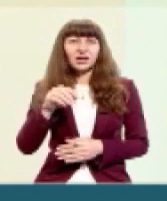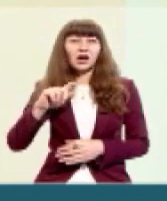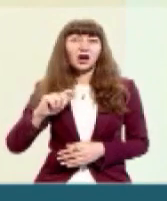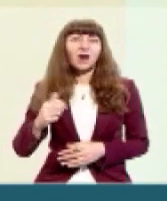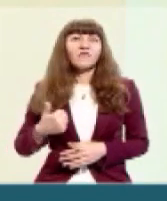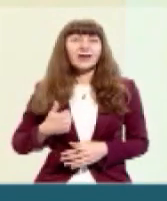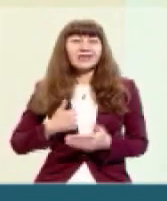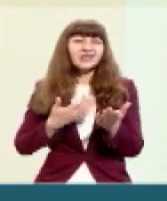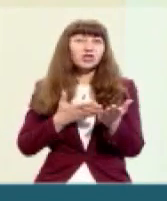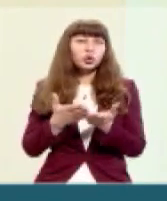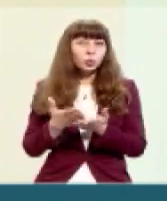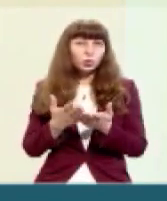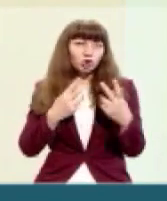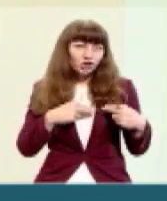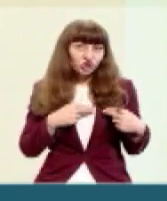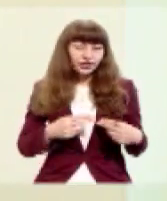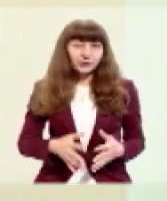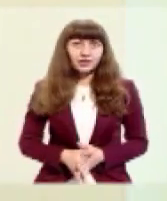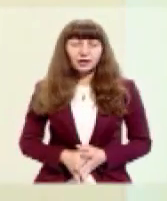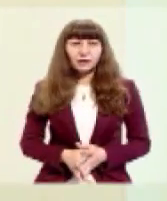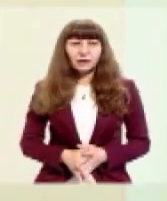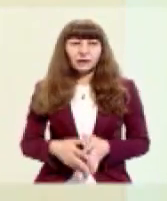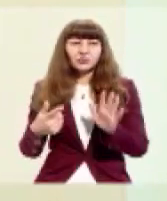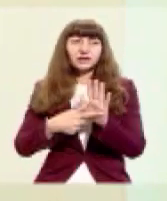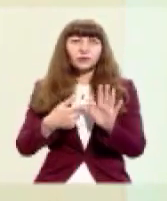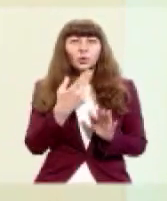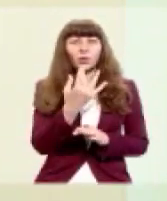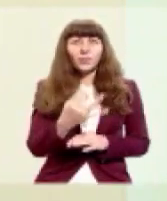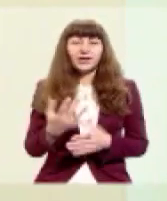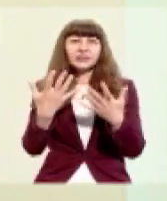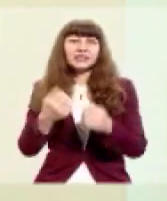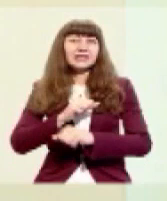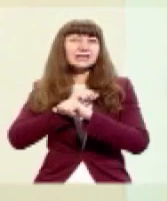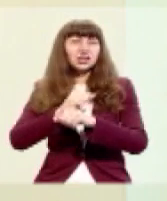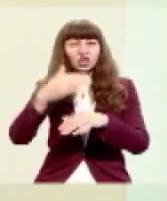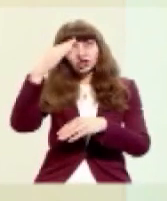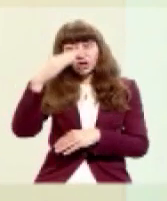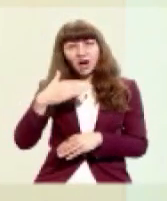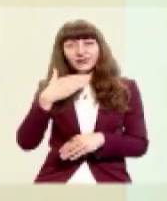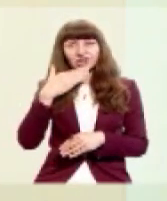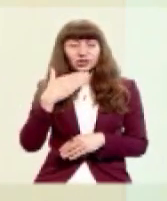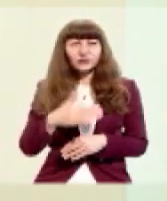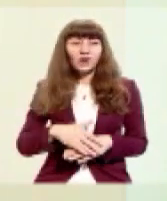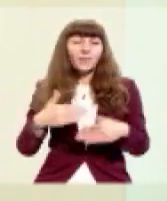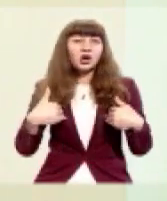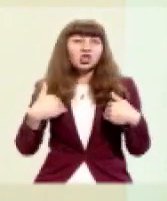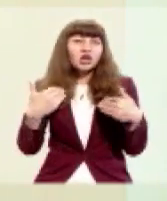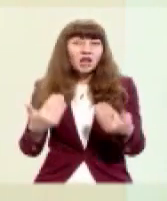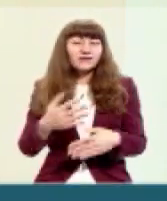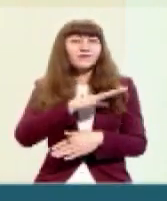военнослужащих с такой знаменательной датой – 7 мая, День защитника Отечества. Пожелать